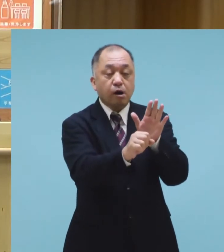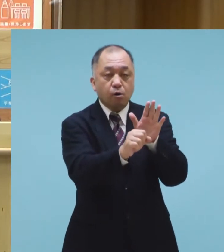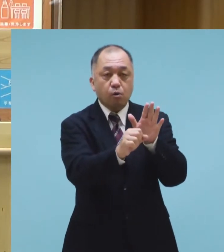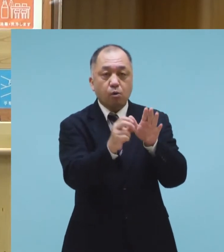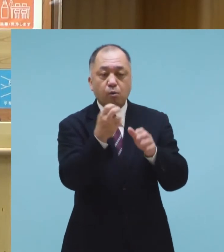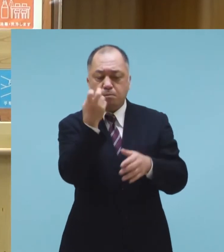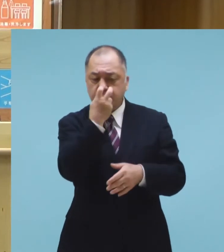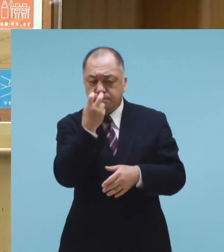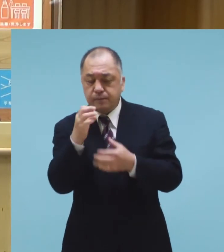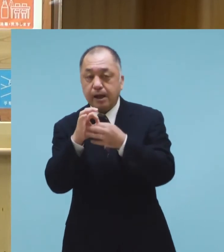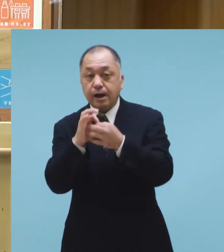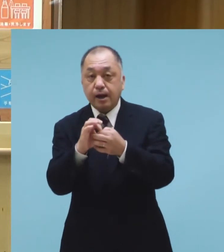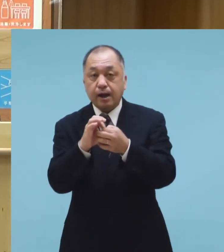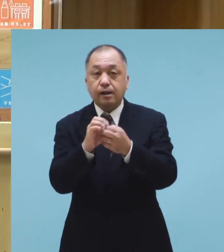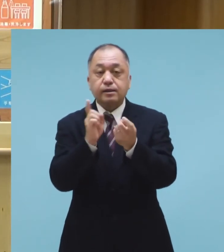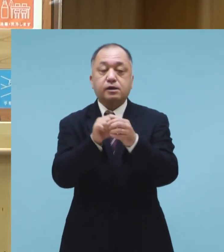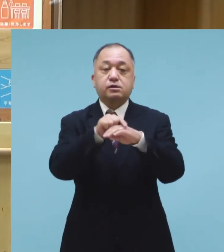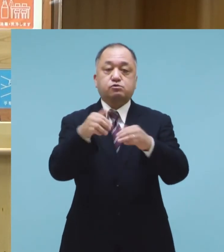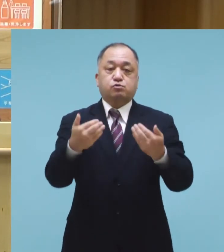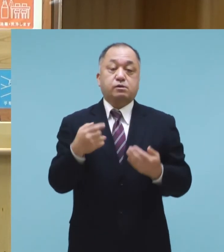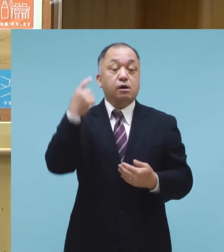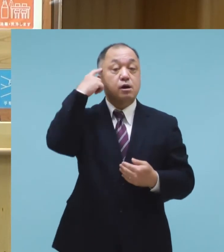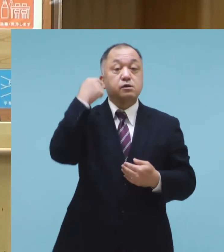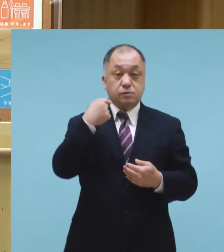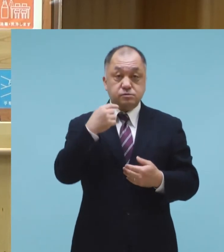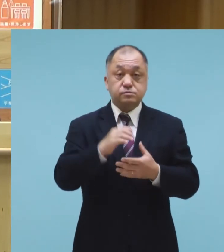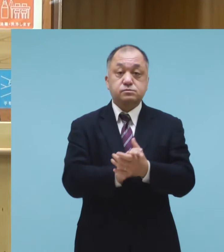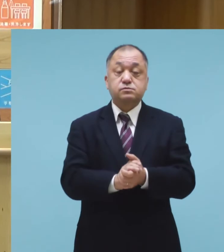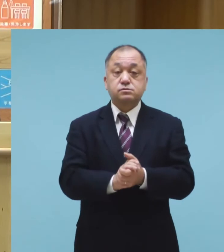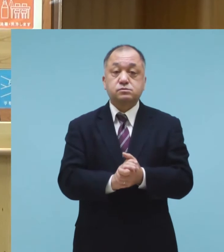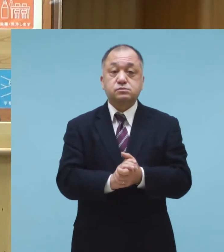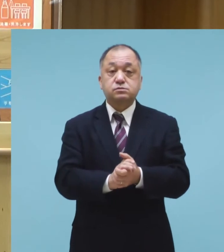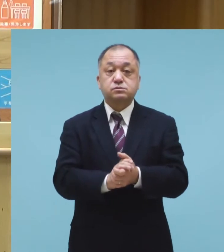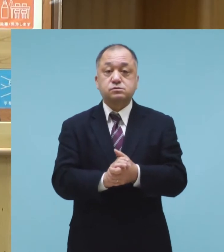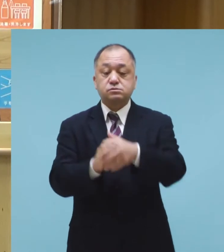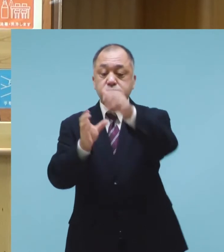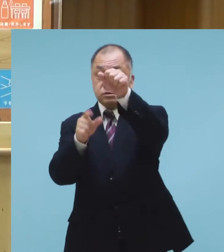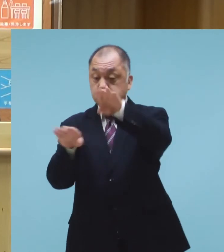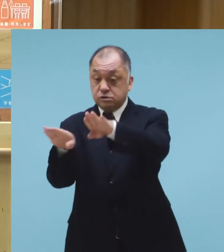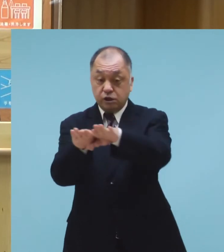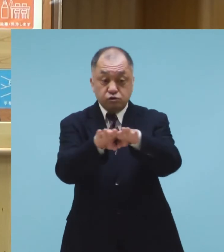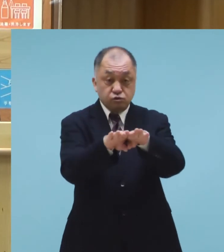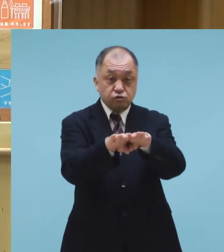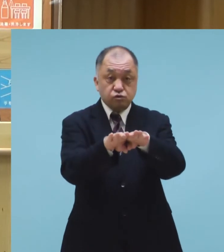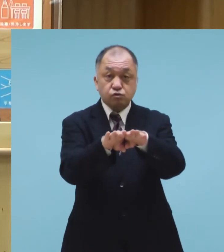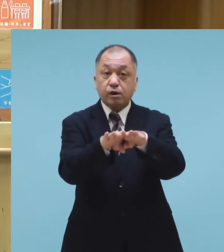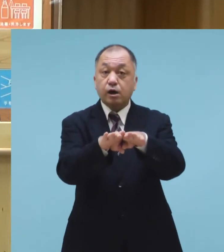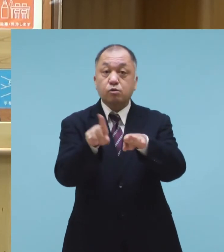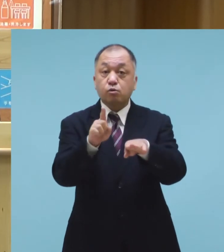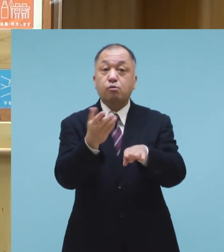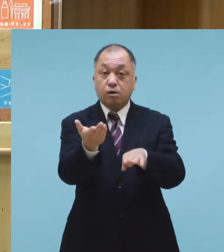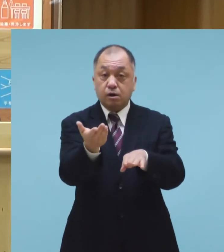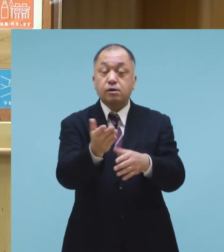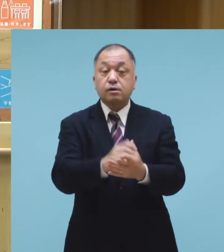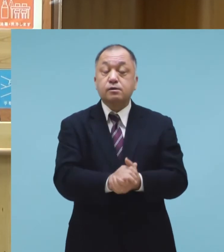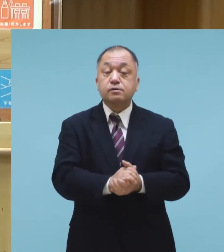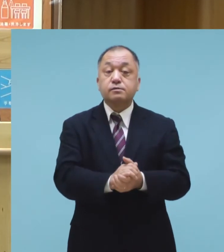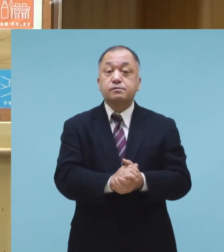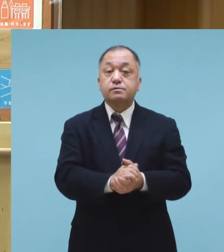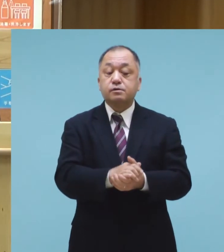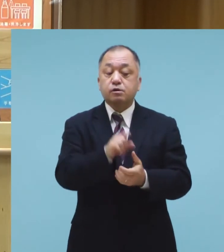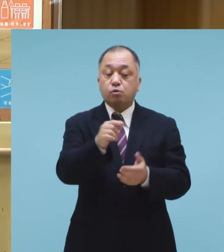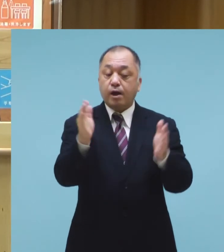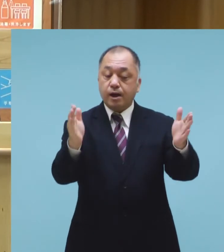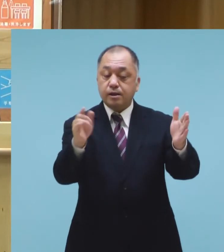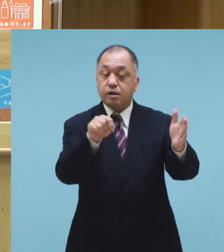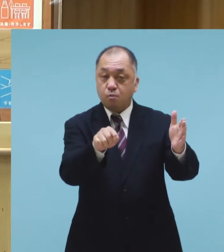応していくことになるというふうに考えてます。またこの連休中じゃ何も対策しないのかってことについては、この連休中に